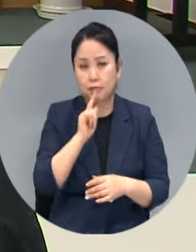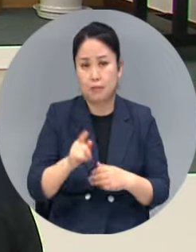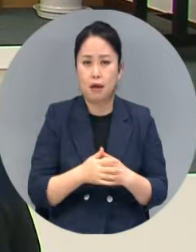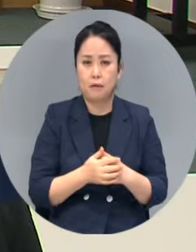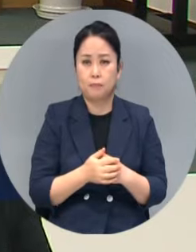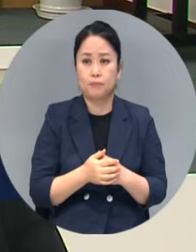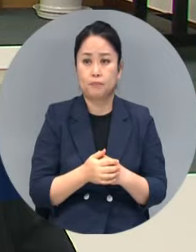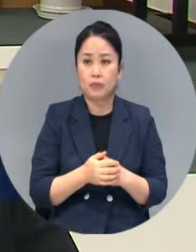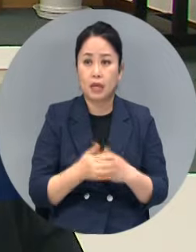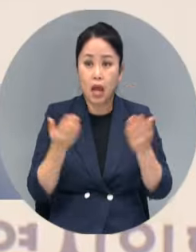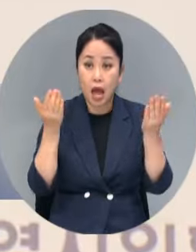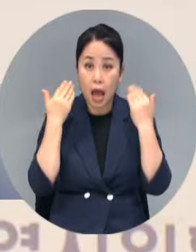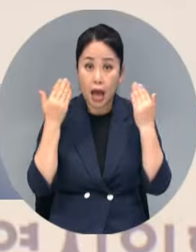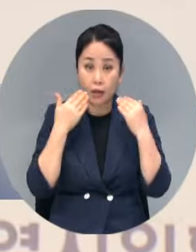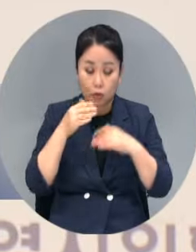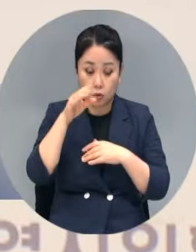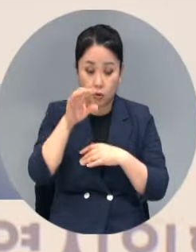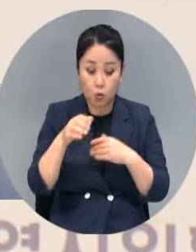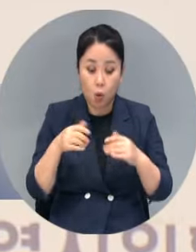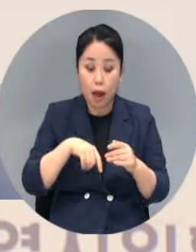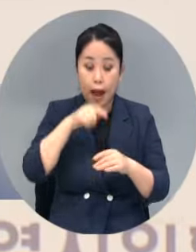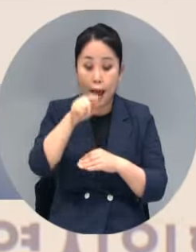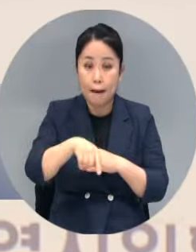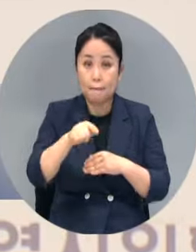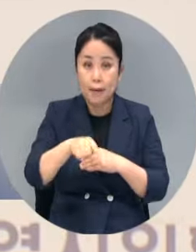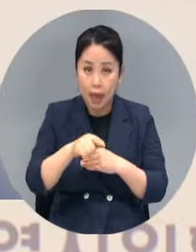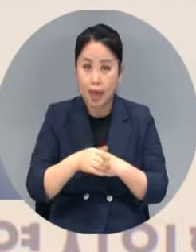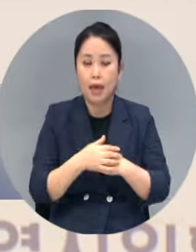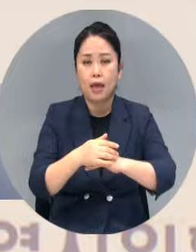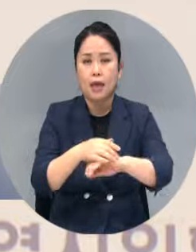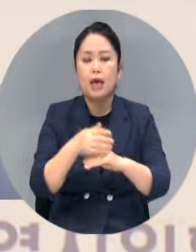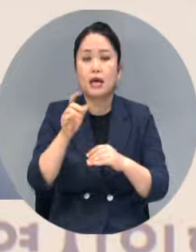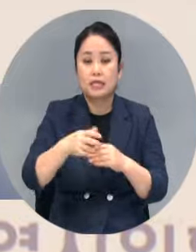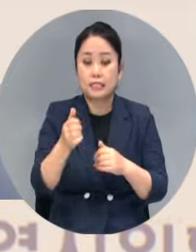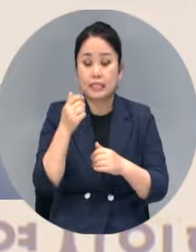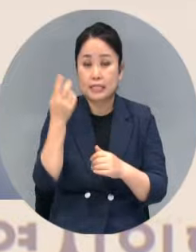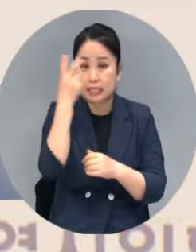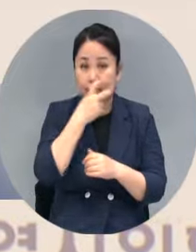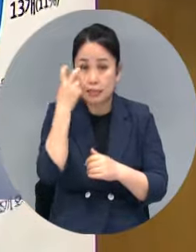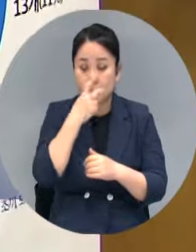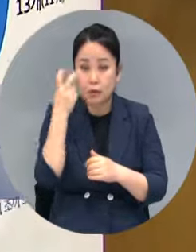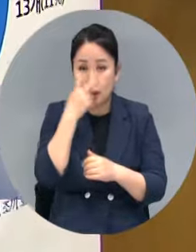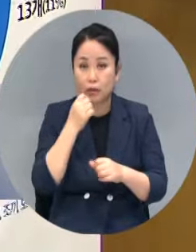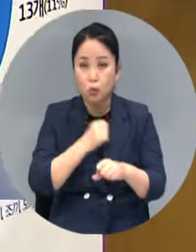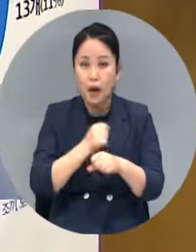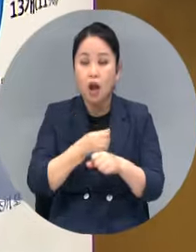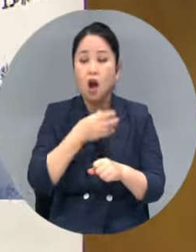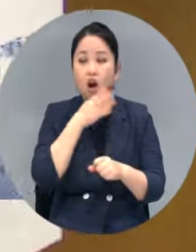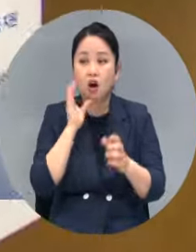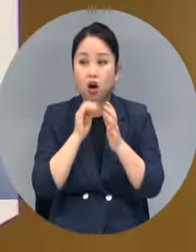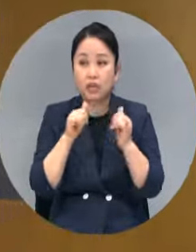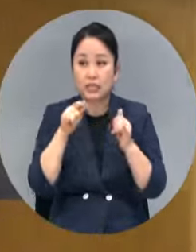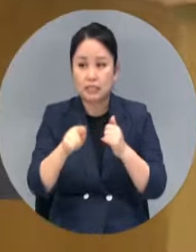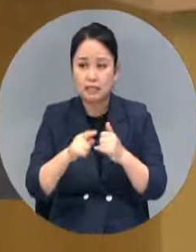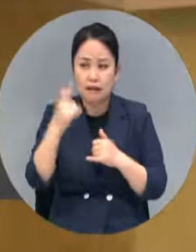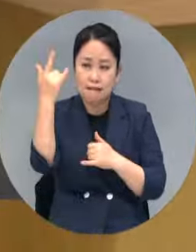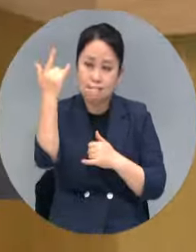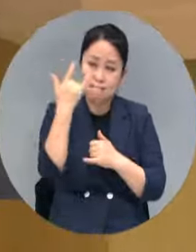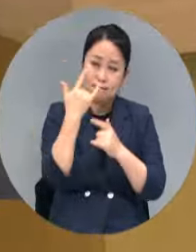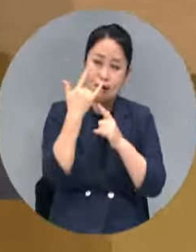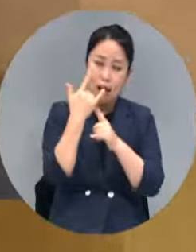지킴이 활동을 하는 어르신께서는 강한 햇빛이 정면에서 비춰 학교측에서 직접 소를 설치해 주기도